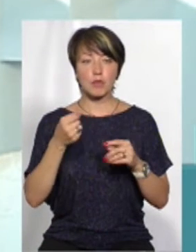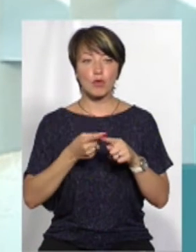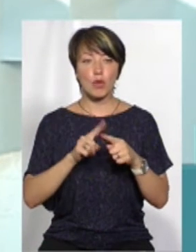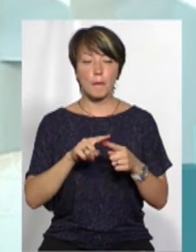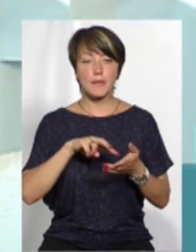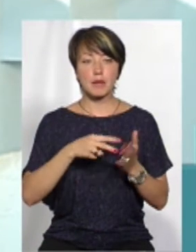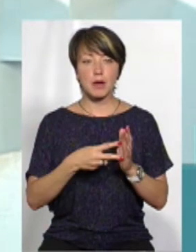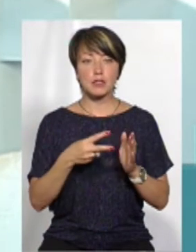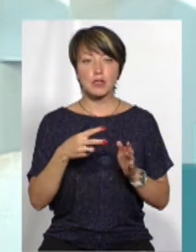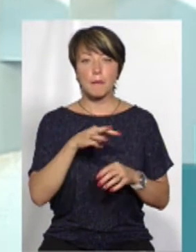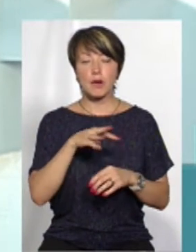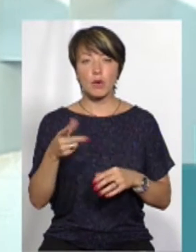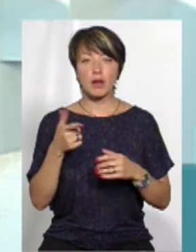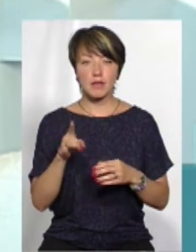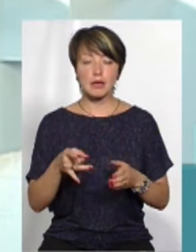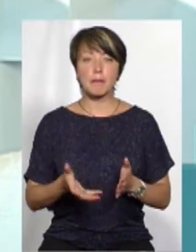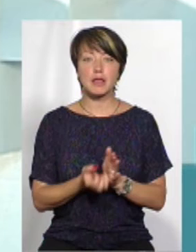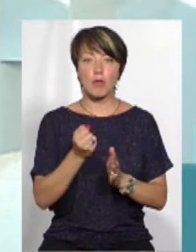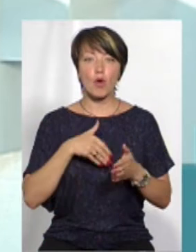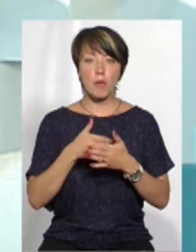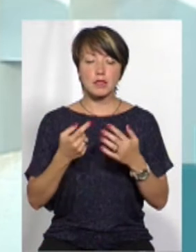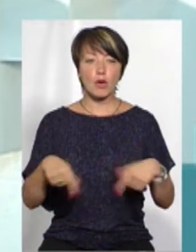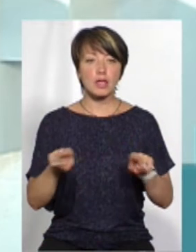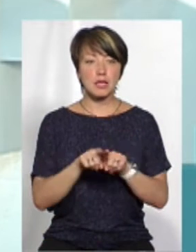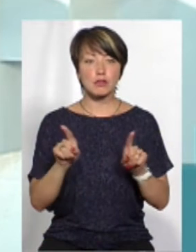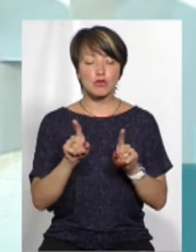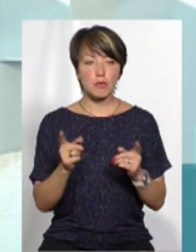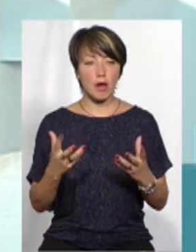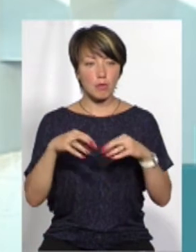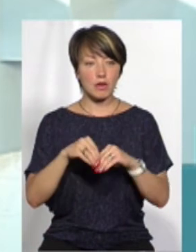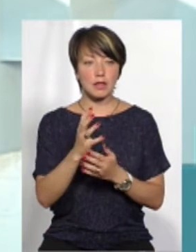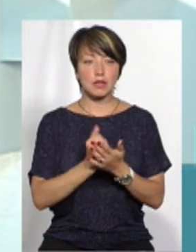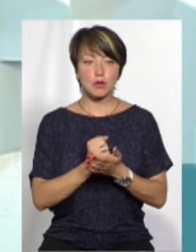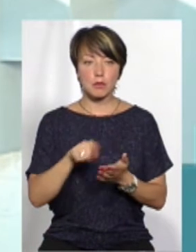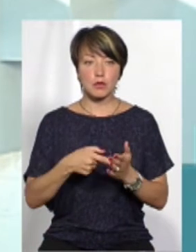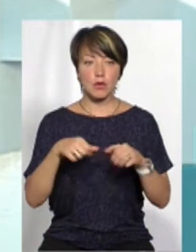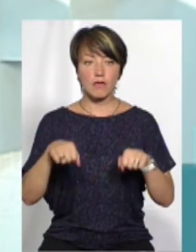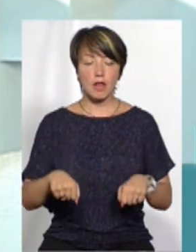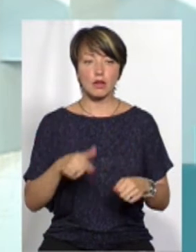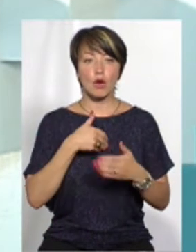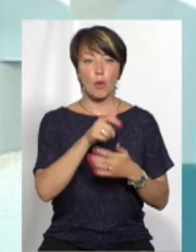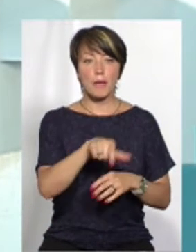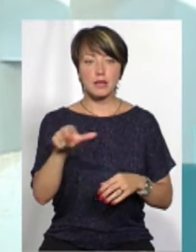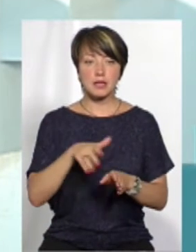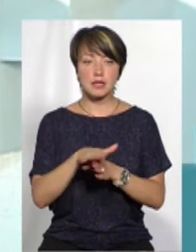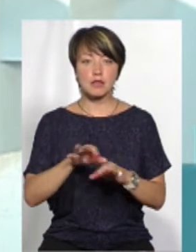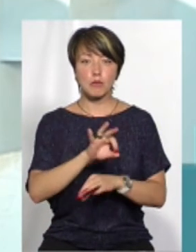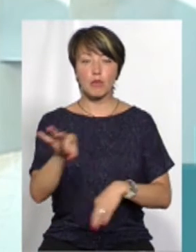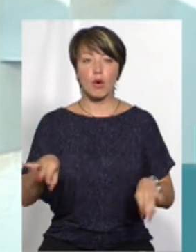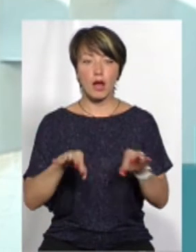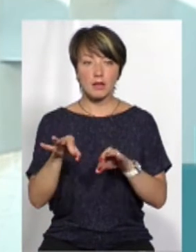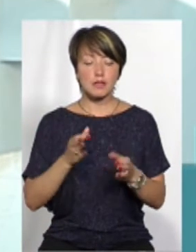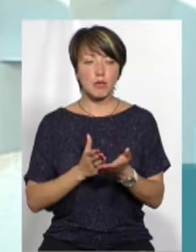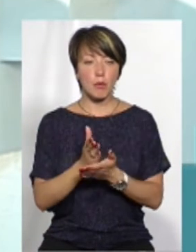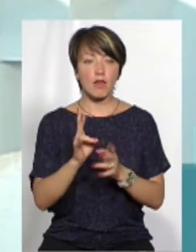1 000 000 гривень. Тобто вона спрямована на підтримку громадських організацій для того, щоб акумулювати ресурси міської влади і також громадськості для реалізації проєктів,